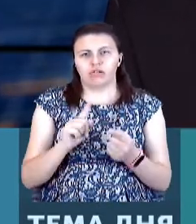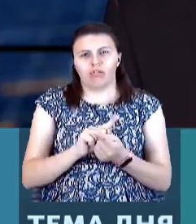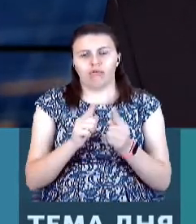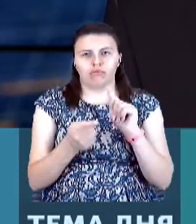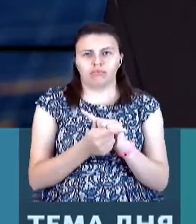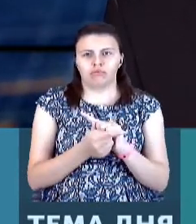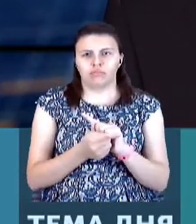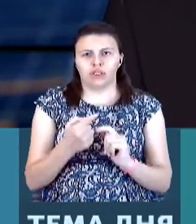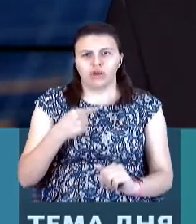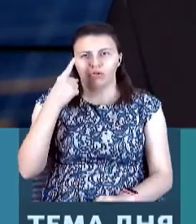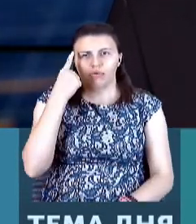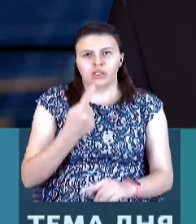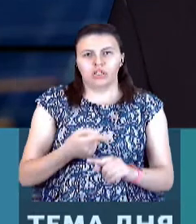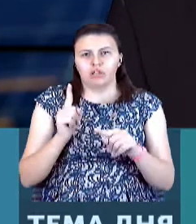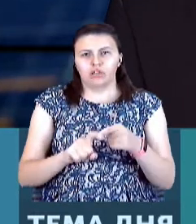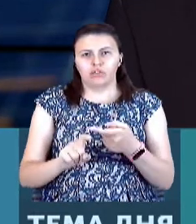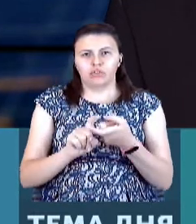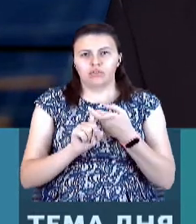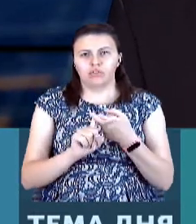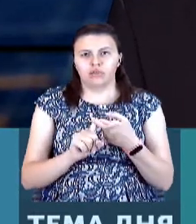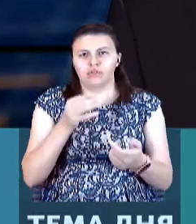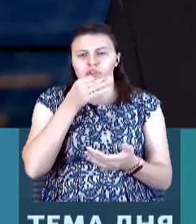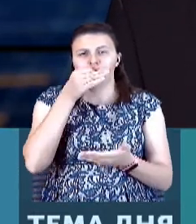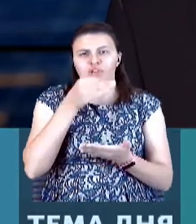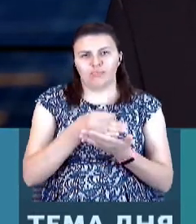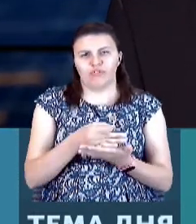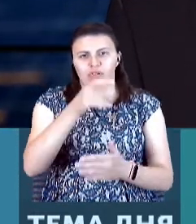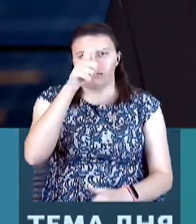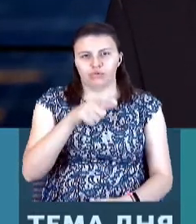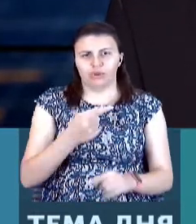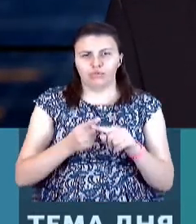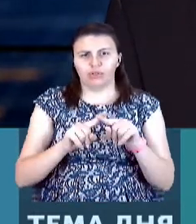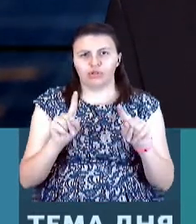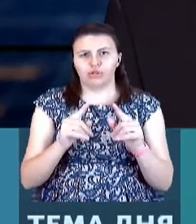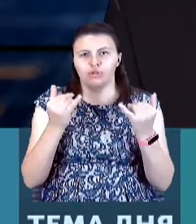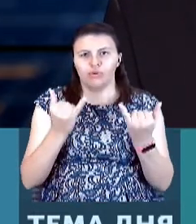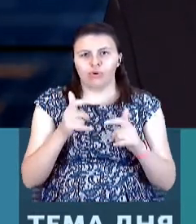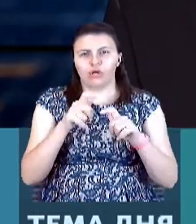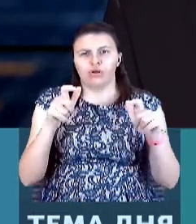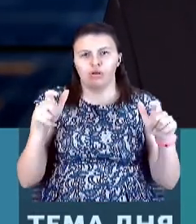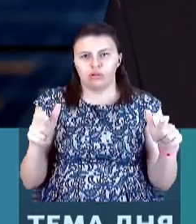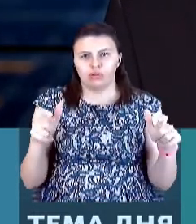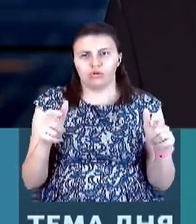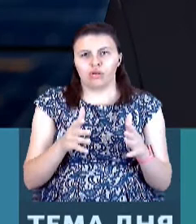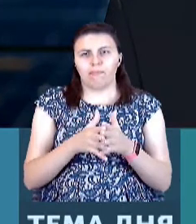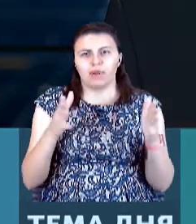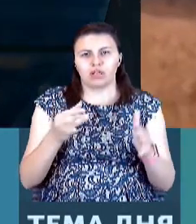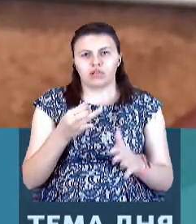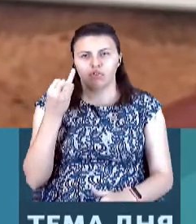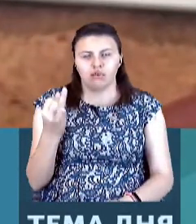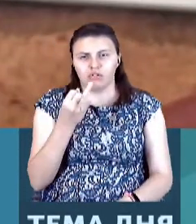Я думаю, це залежатиме від спільної відповідальності, тому що сьогодні і люди, в принципі, вони вже дедалі більше зацікавлені в тому, щоб